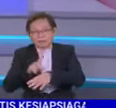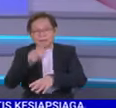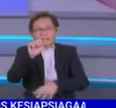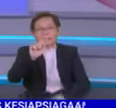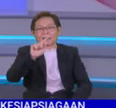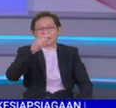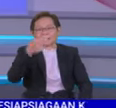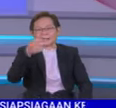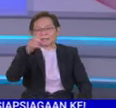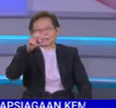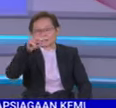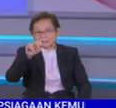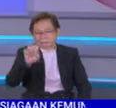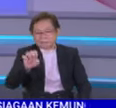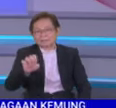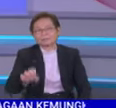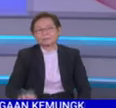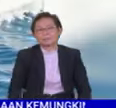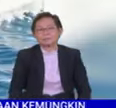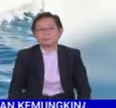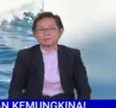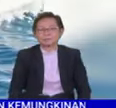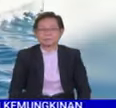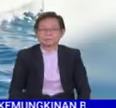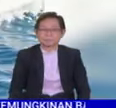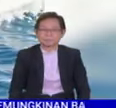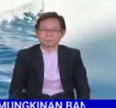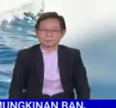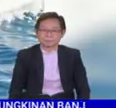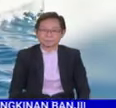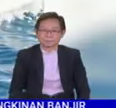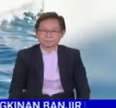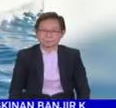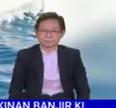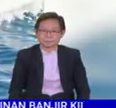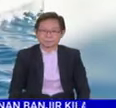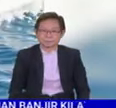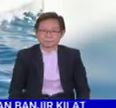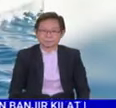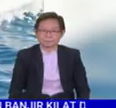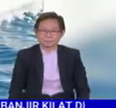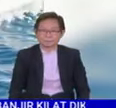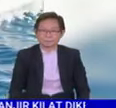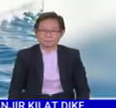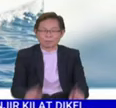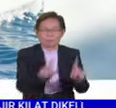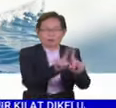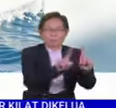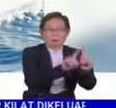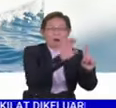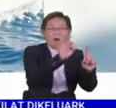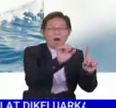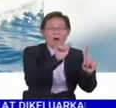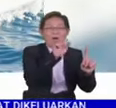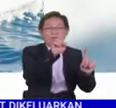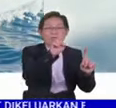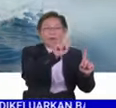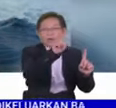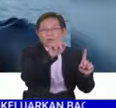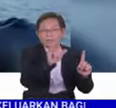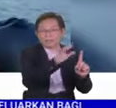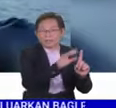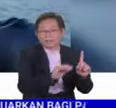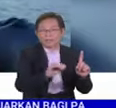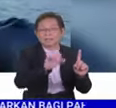Athens, Greece. Gandingan Muhammad Fauzi Kamansyah selaku skipper